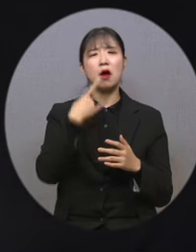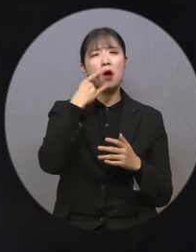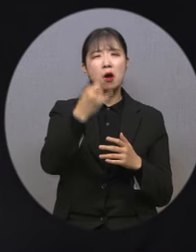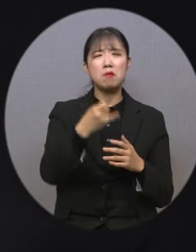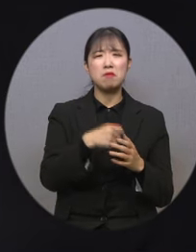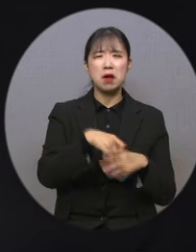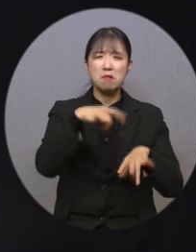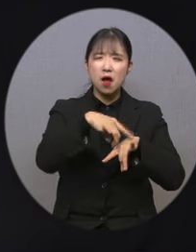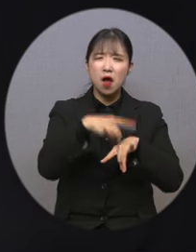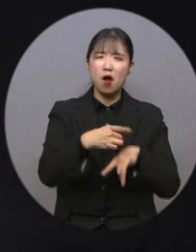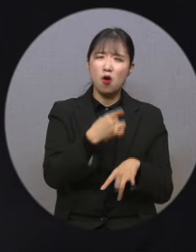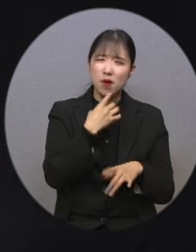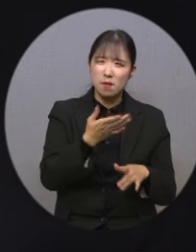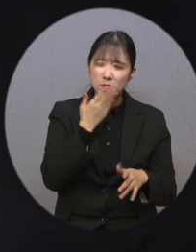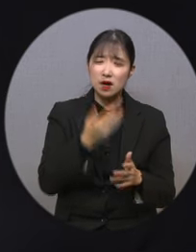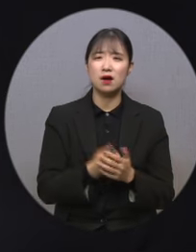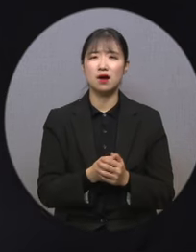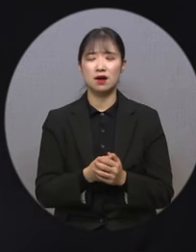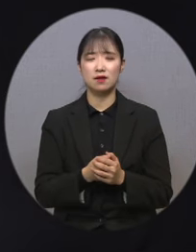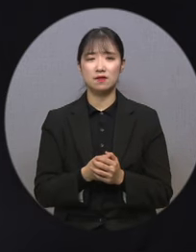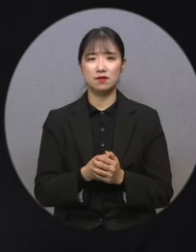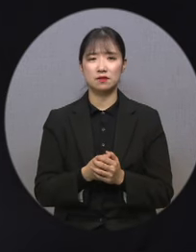맨날 뼈다귀만 좋아하신다고 그러고